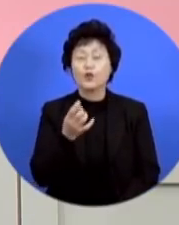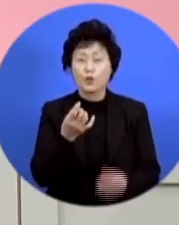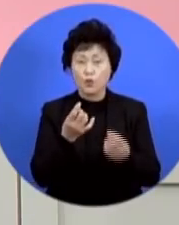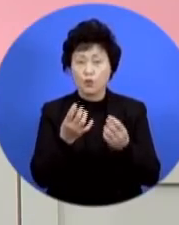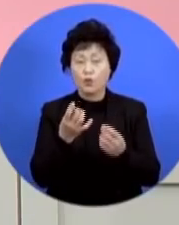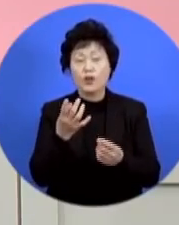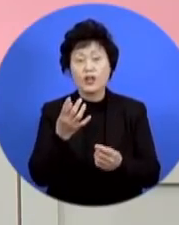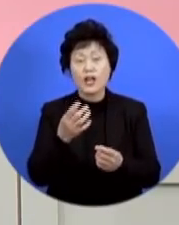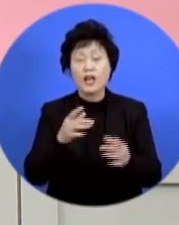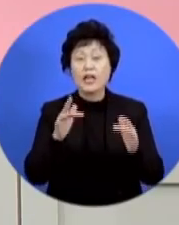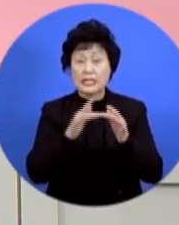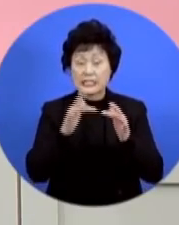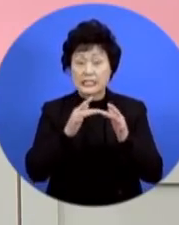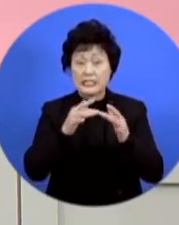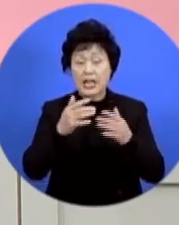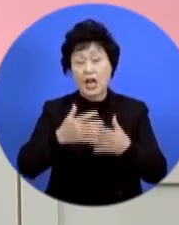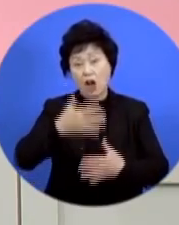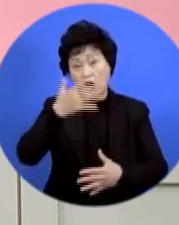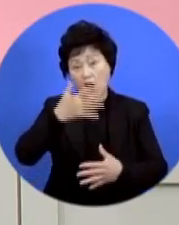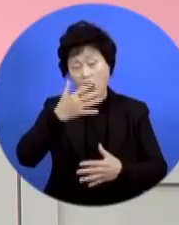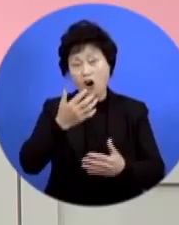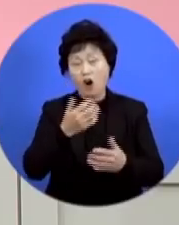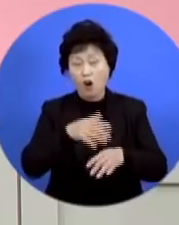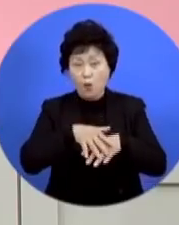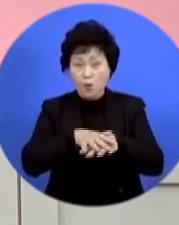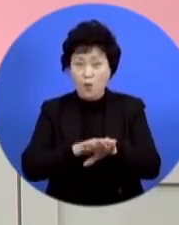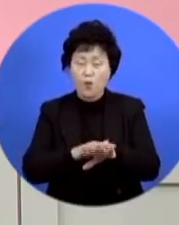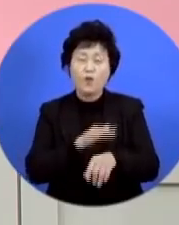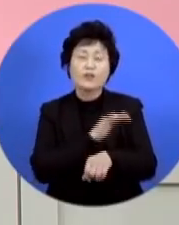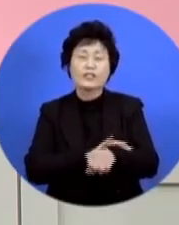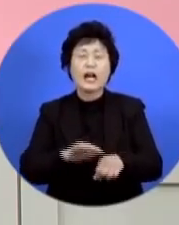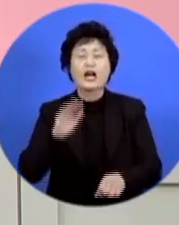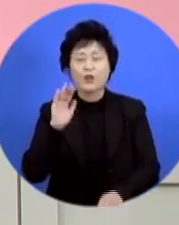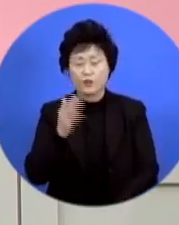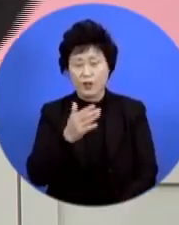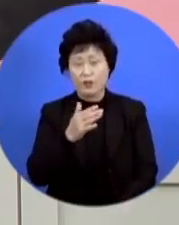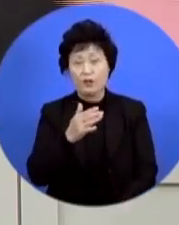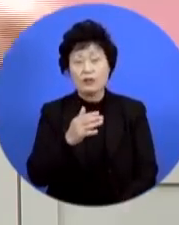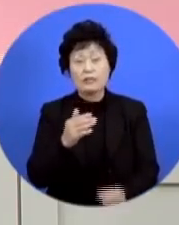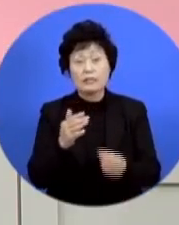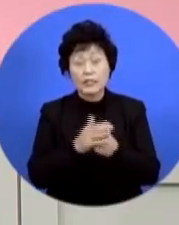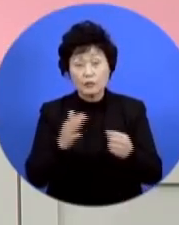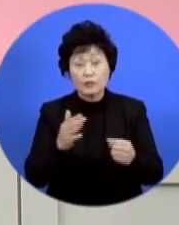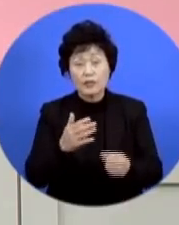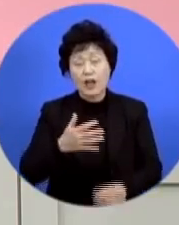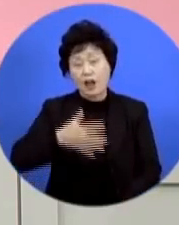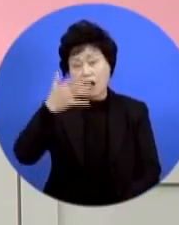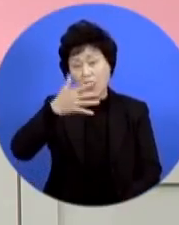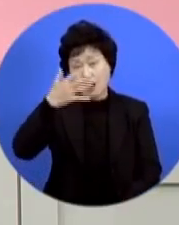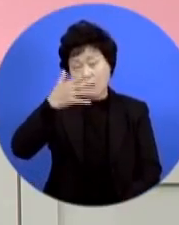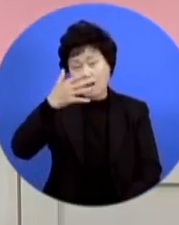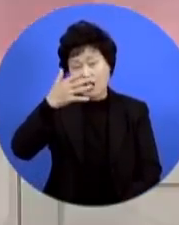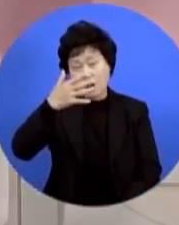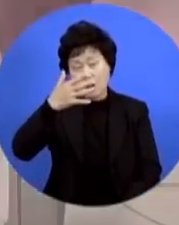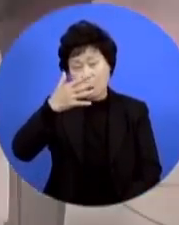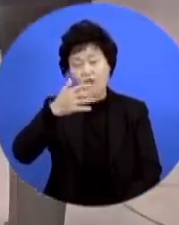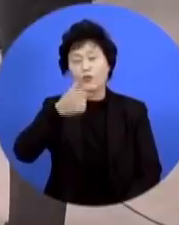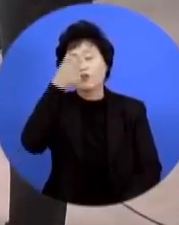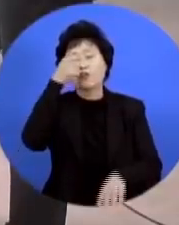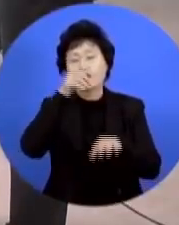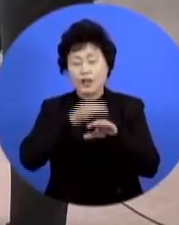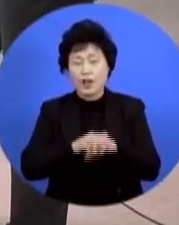있어가지고 어쩔 수 없이 예배당 문을 폐쇄하고 생방송으로 가겠다 온라인으로. 그리고 바로 옆에 있는 창고 비슷한 데서